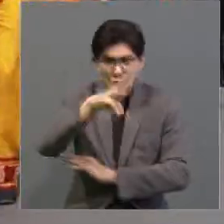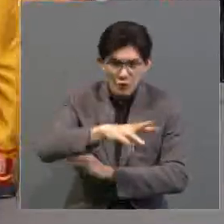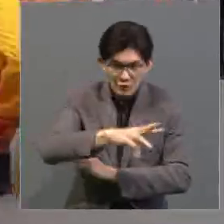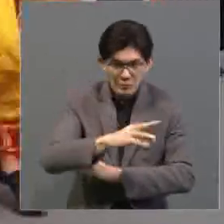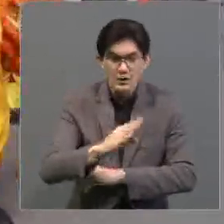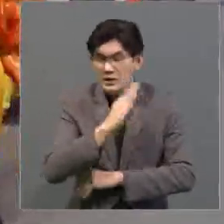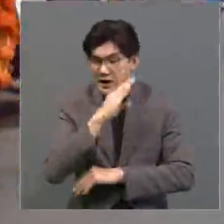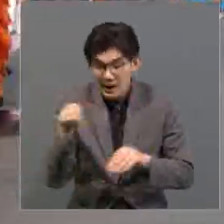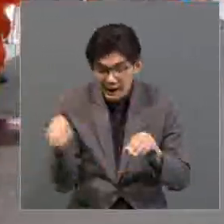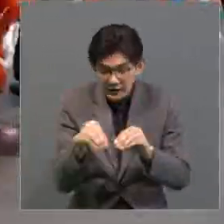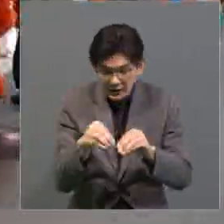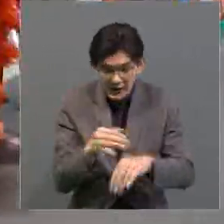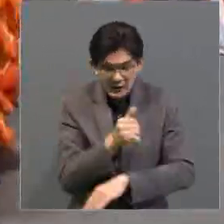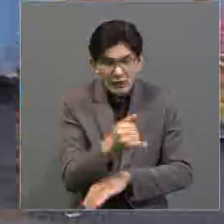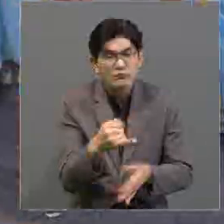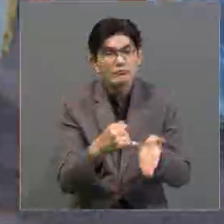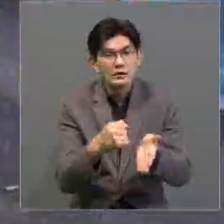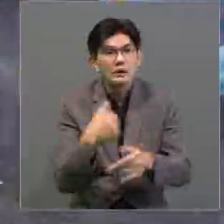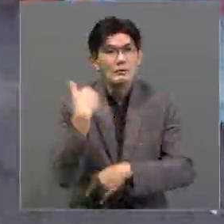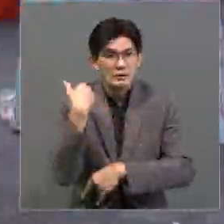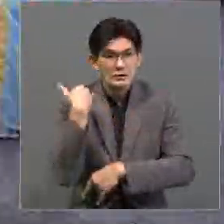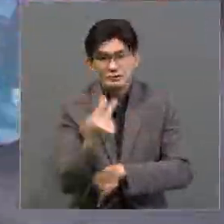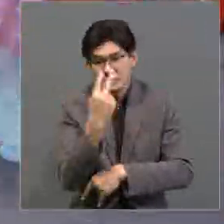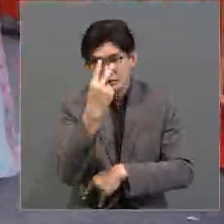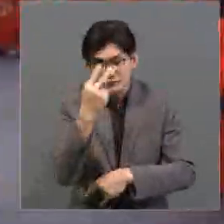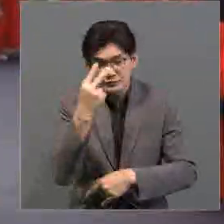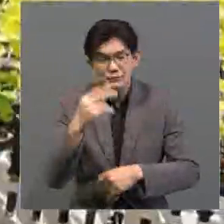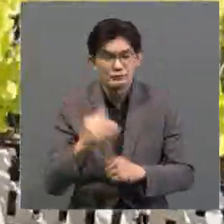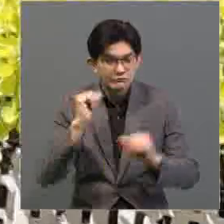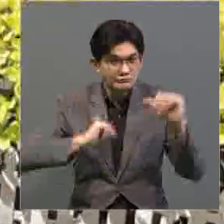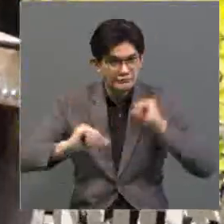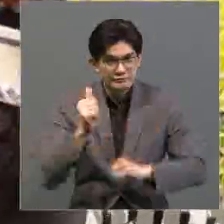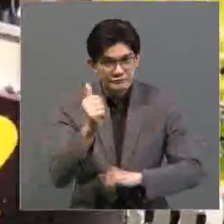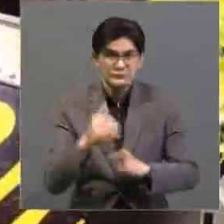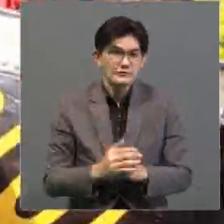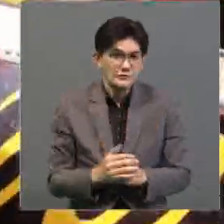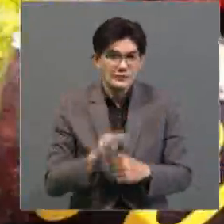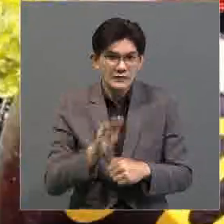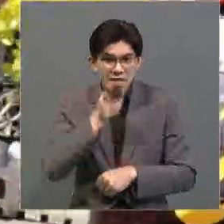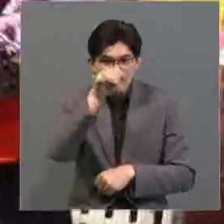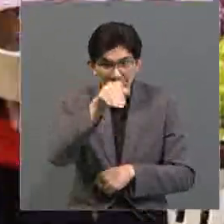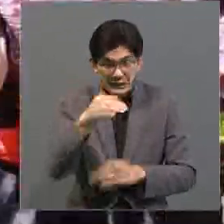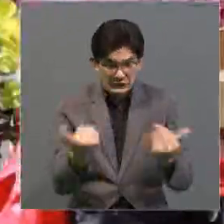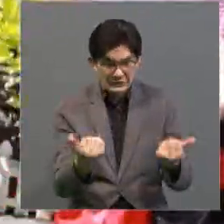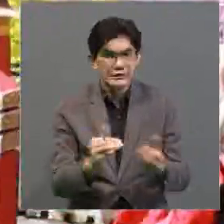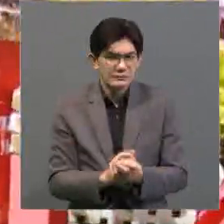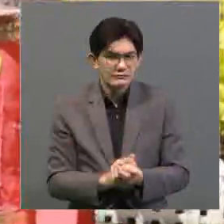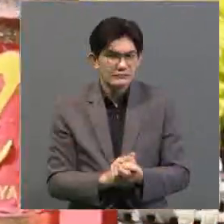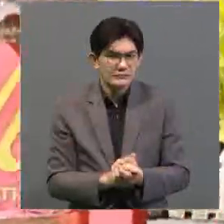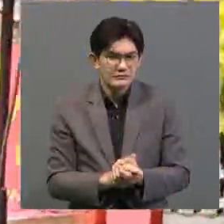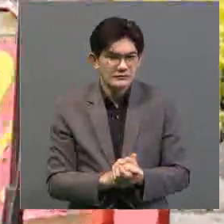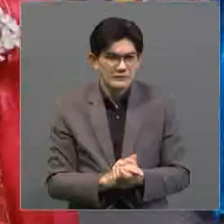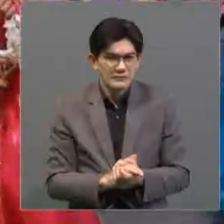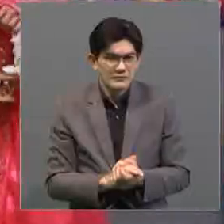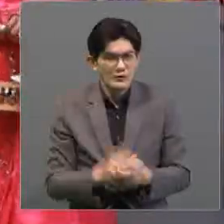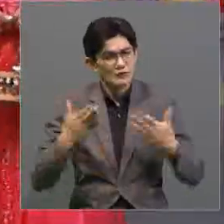ถ้าอยู่ใกล้ๆนะคะเดินทางค่อนข้างสะดวกนะก็ไปดูกันนะน่ารักจริงๆค่ะ ผู้แต่น้องช้างเนี่ยดูสิฮะว่า